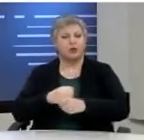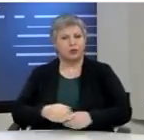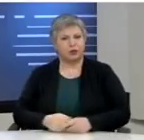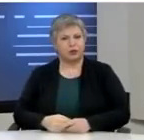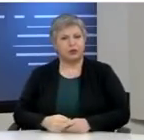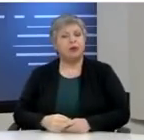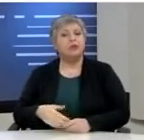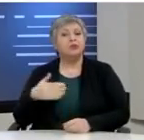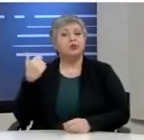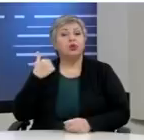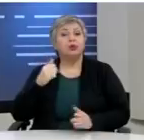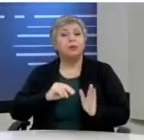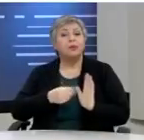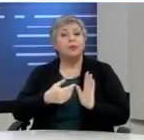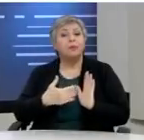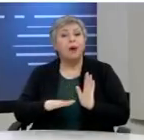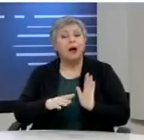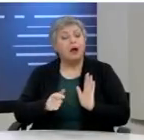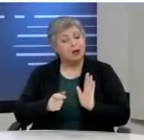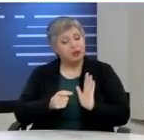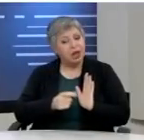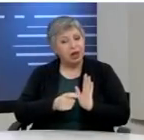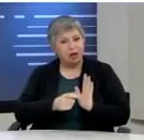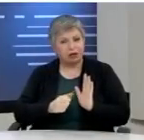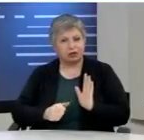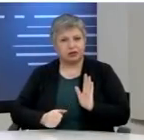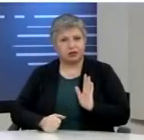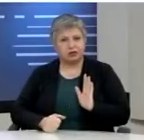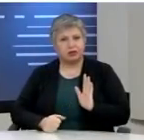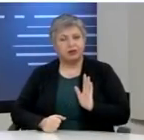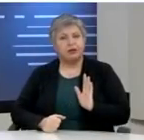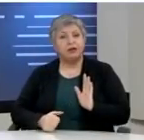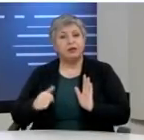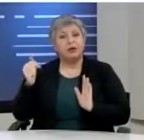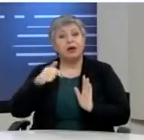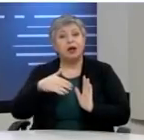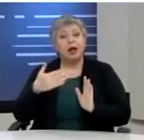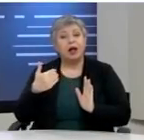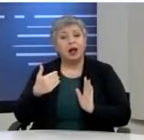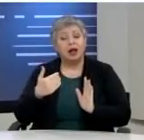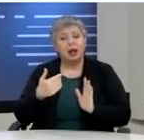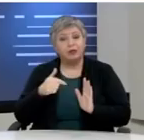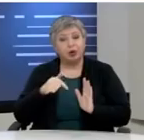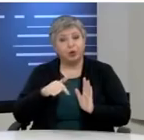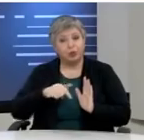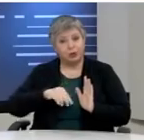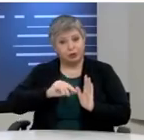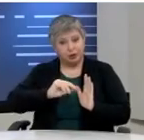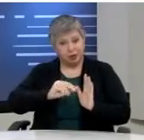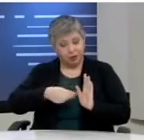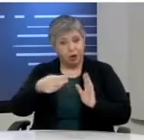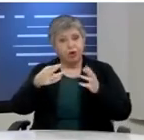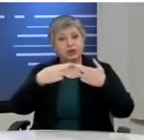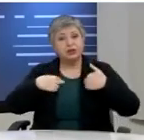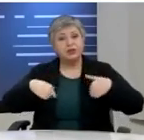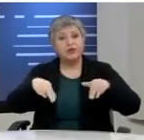ενδιάμεση συμφωνία, που συνήφθη μόλις 3 χρόνια μετά από το περίφημο εκείνο